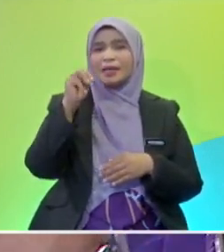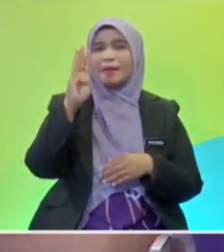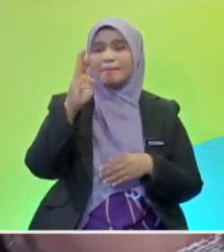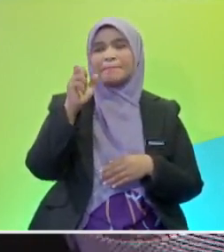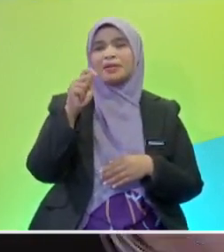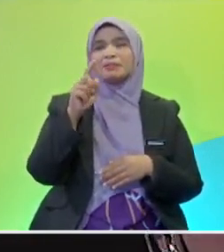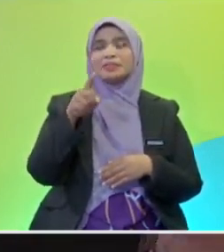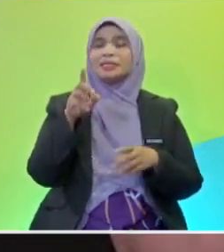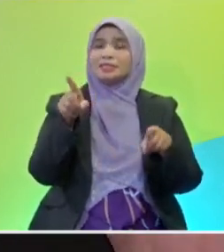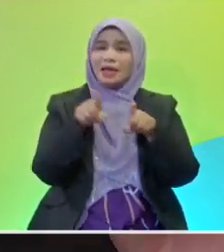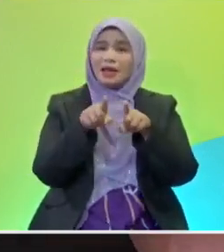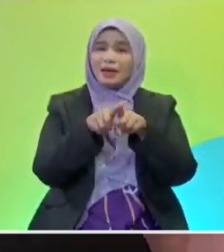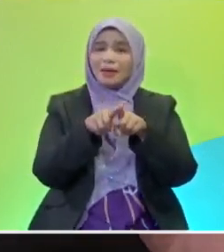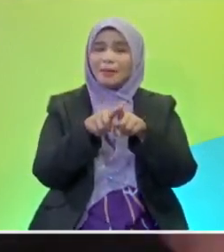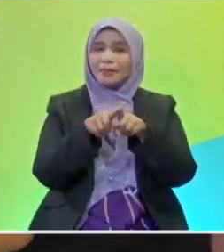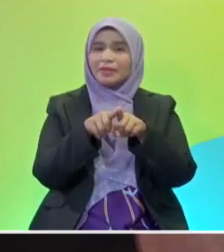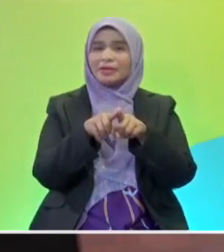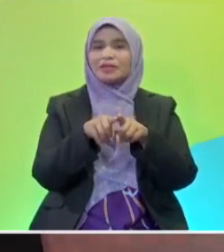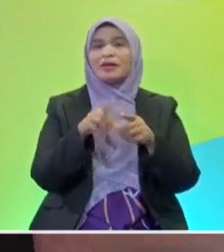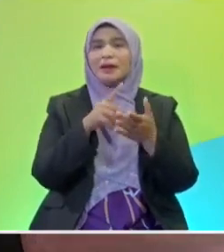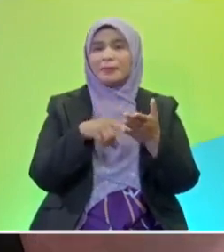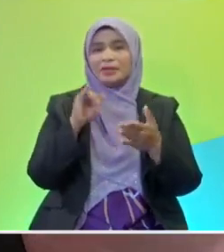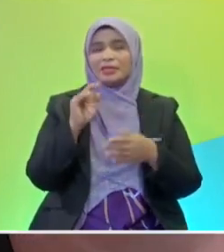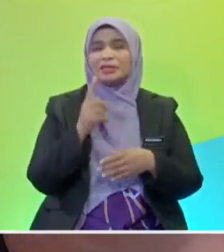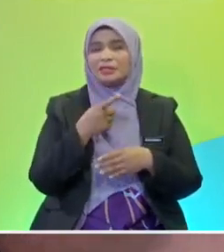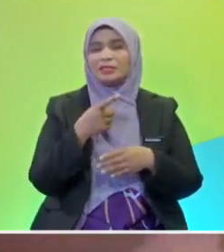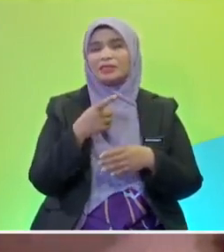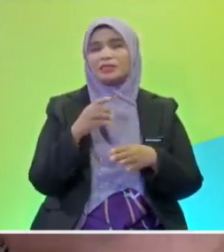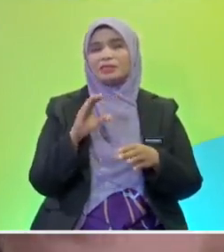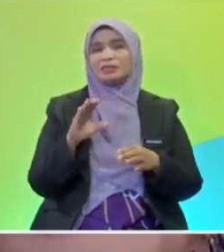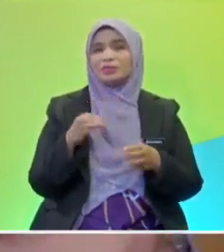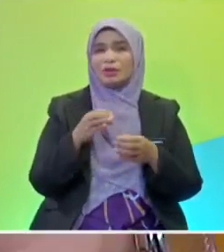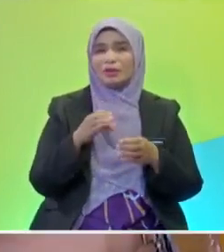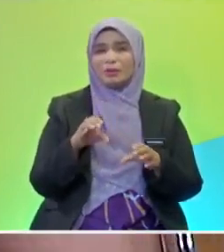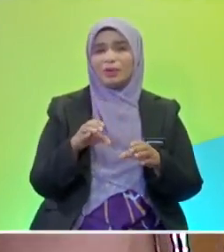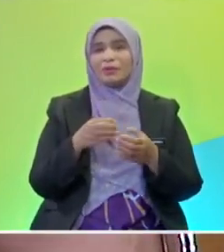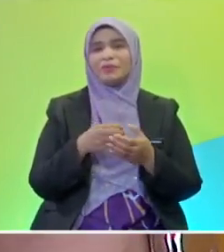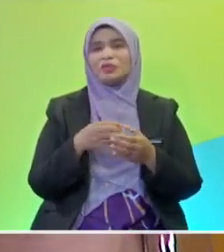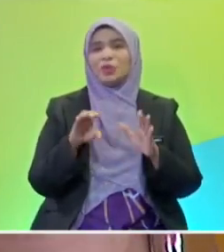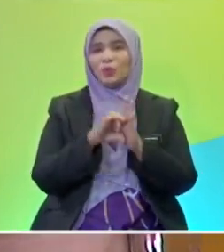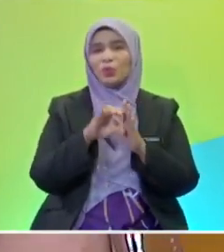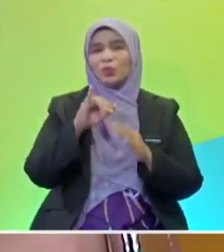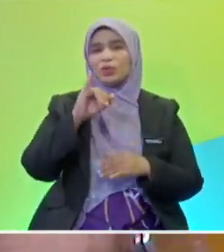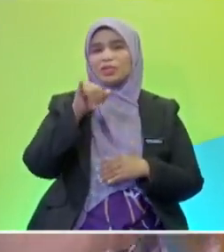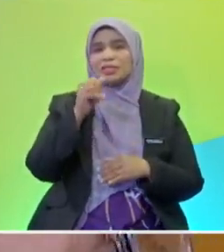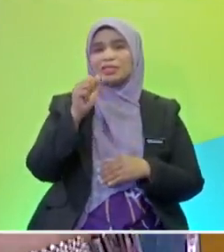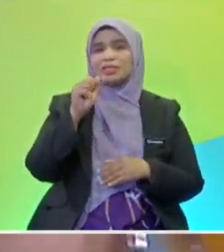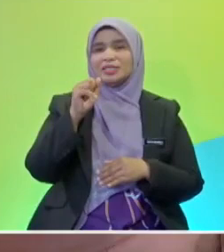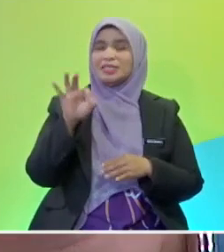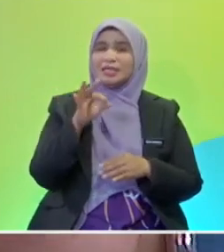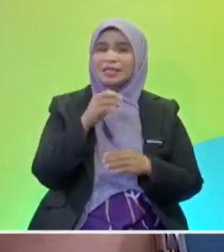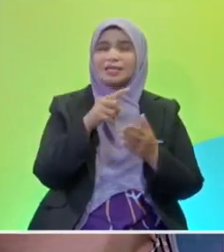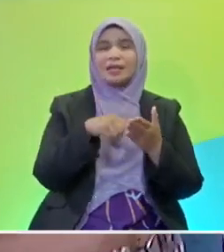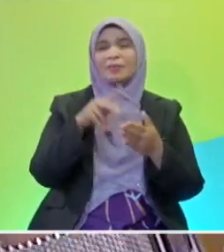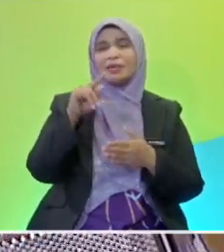sama mesti pastikan apa jahitan tangan yang kita gunakan katalah jahitan jelujur halus jelujur halus jahitan sembat jahitan sembat okey jahitan Kia jahitan